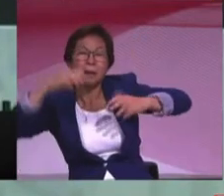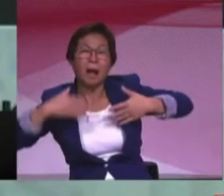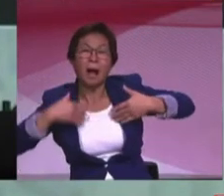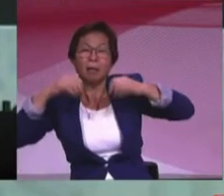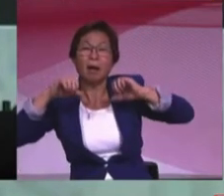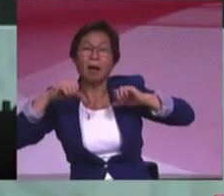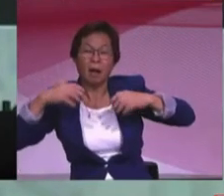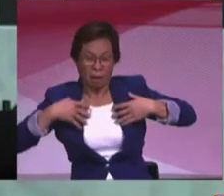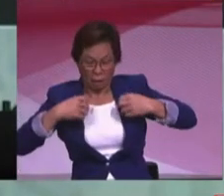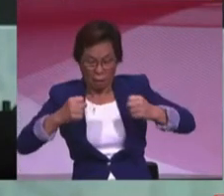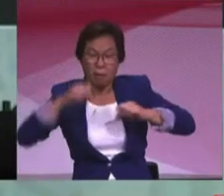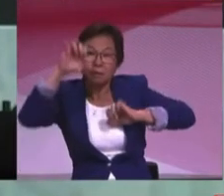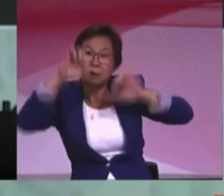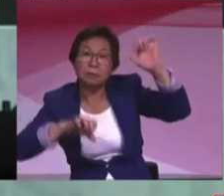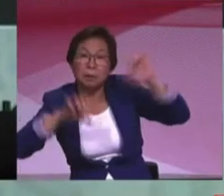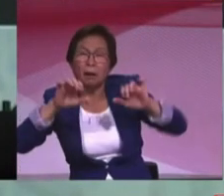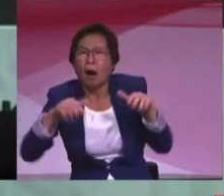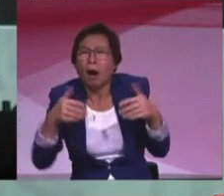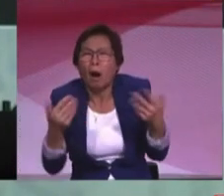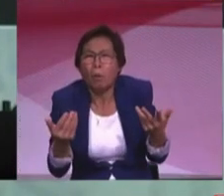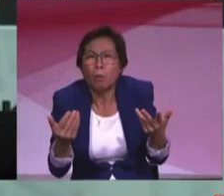dan bagaimana